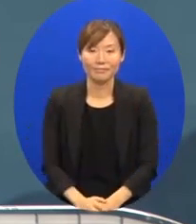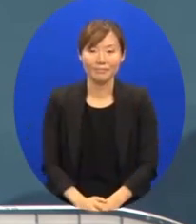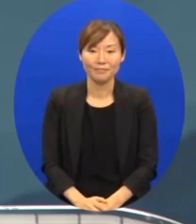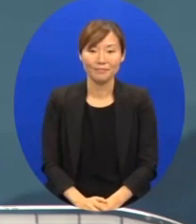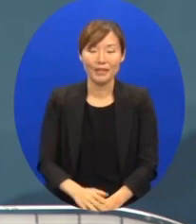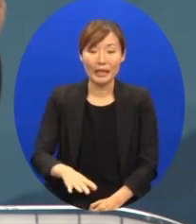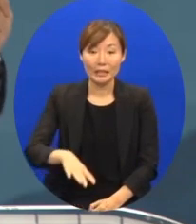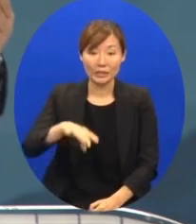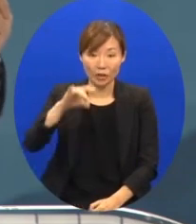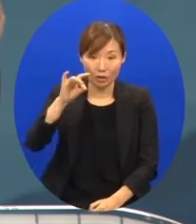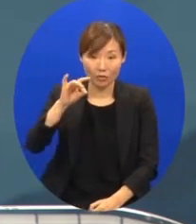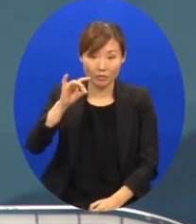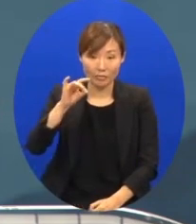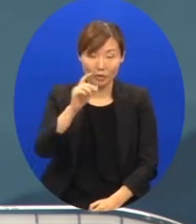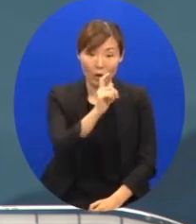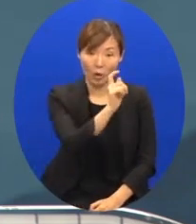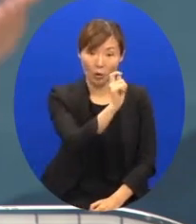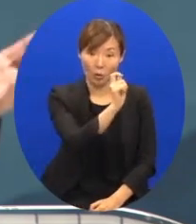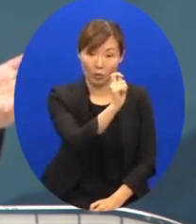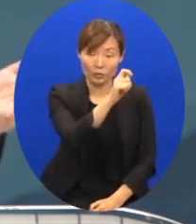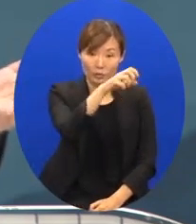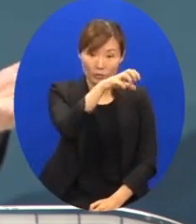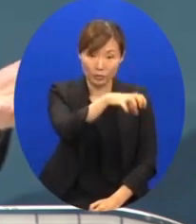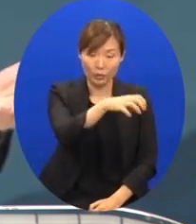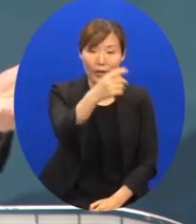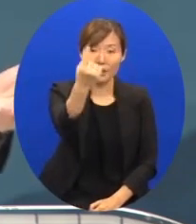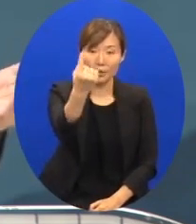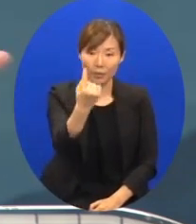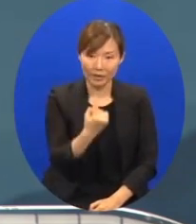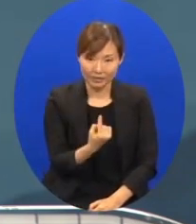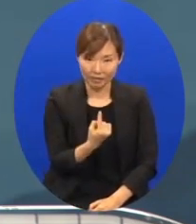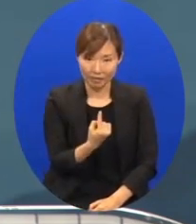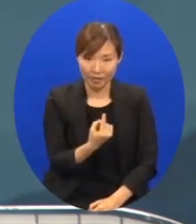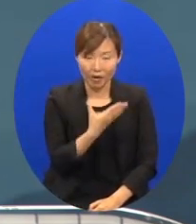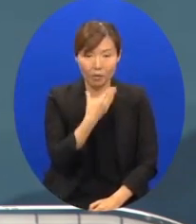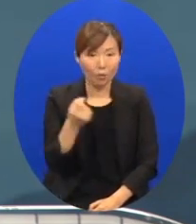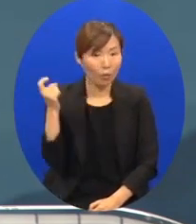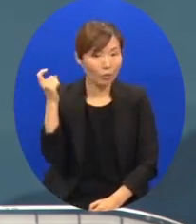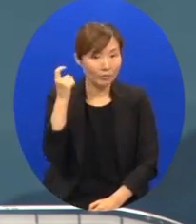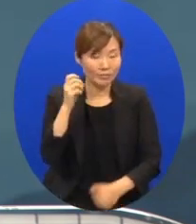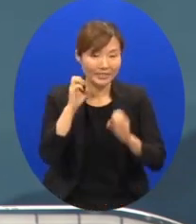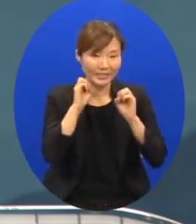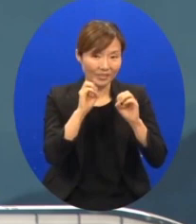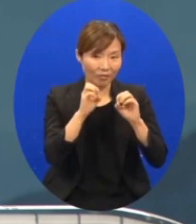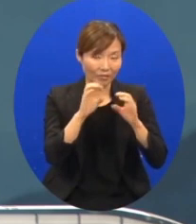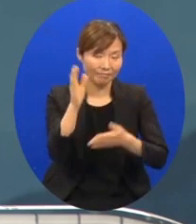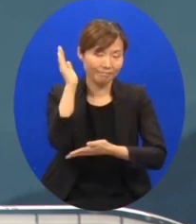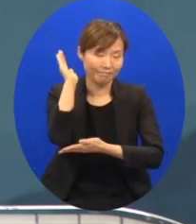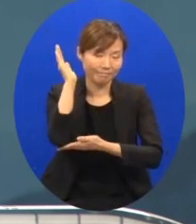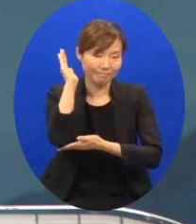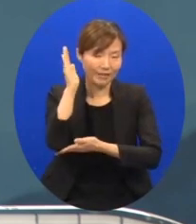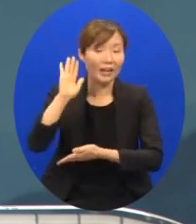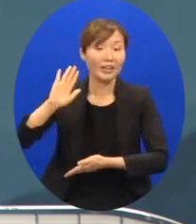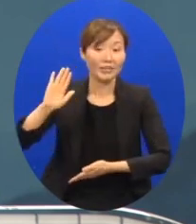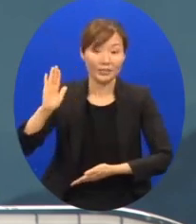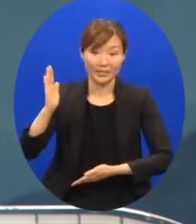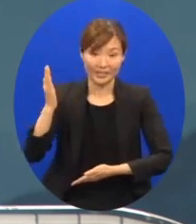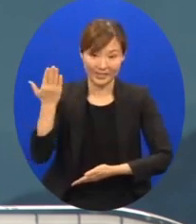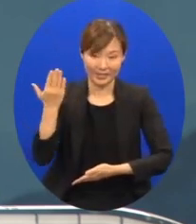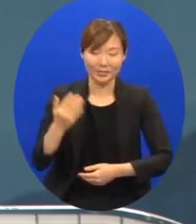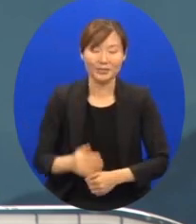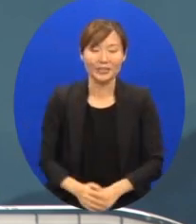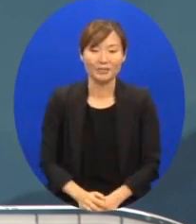이제 고린도에 와서 복음을 전하게 된 겁니다 본인이 그렇게 결심한 대로 십자가에 예수